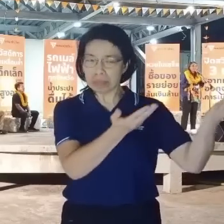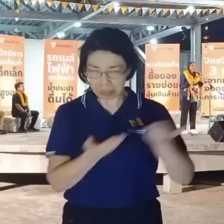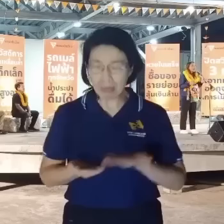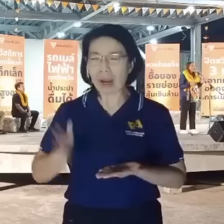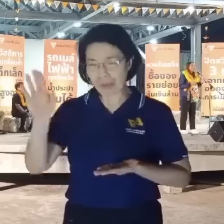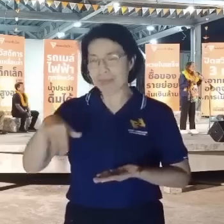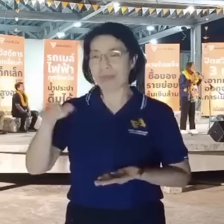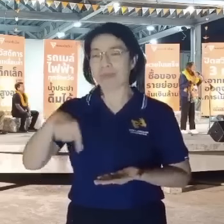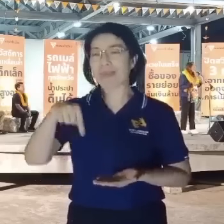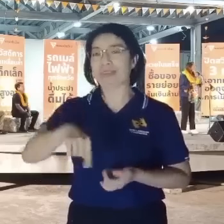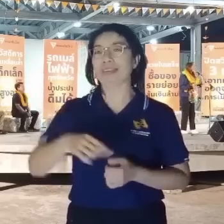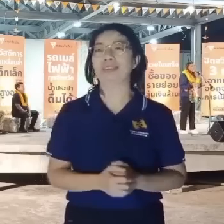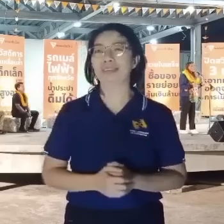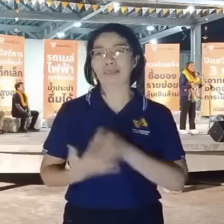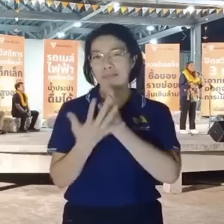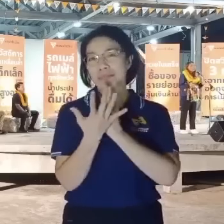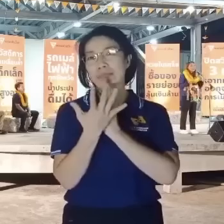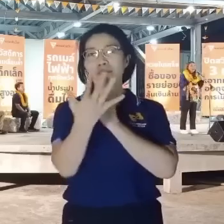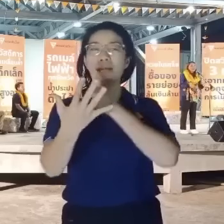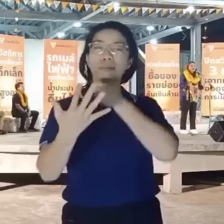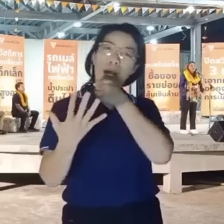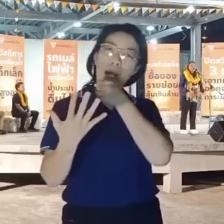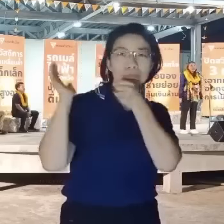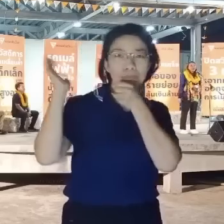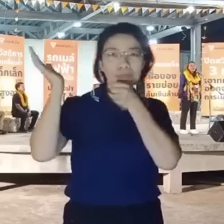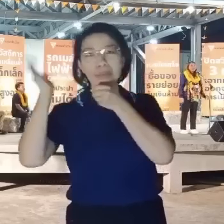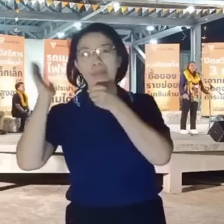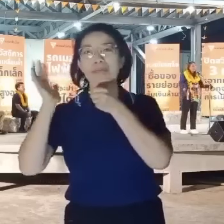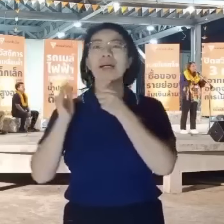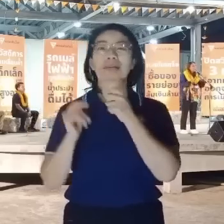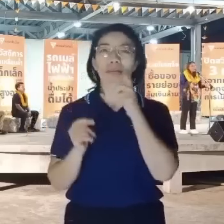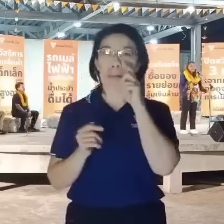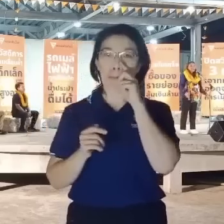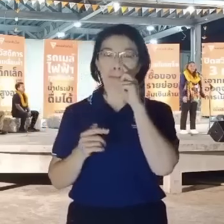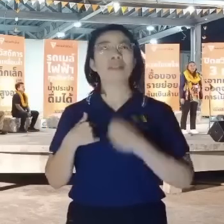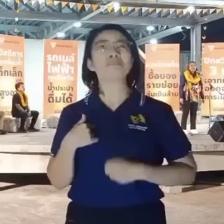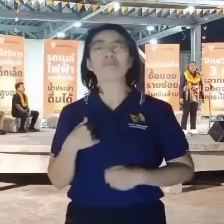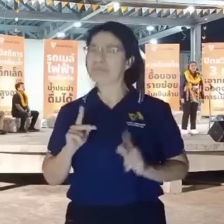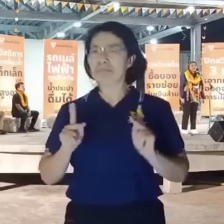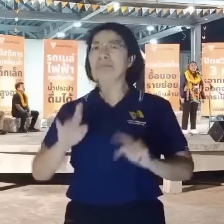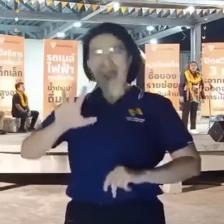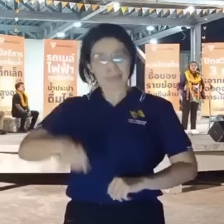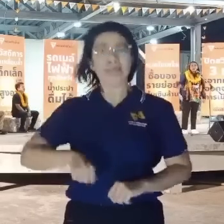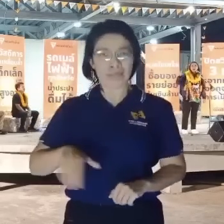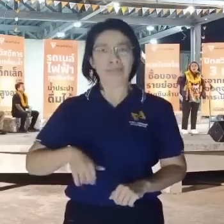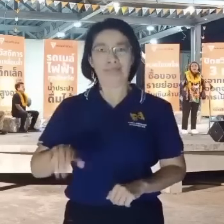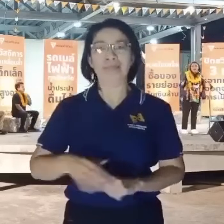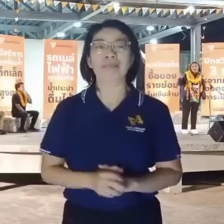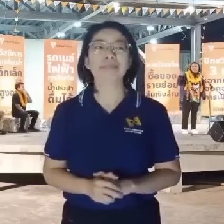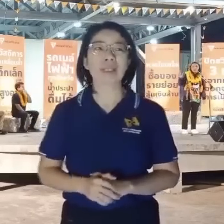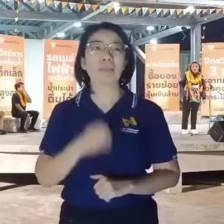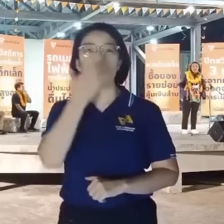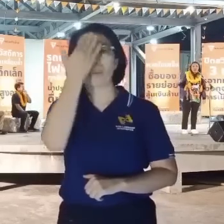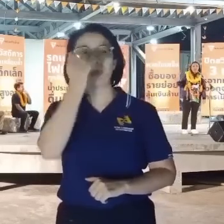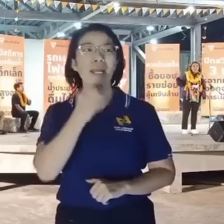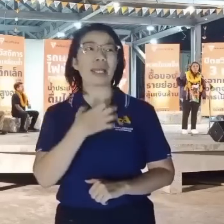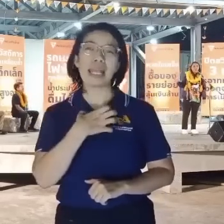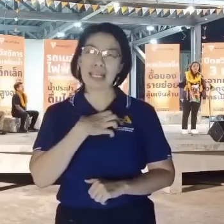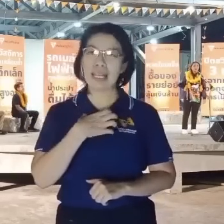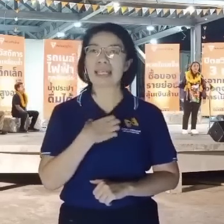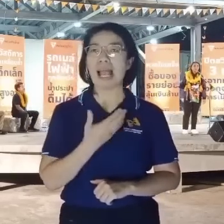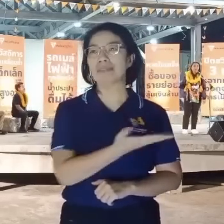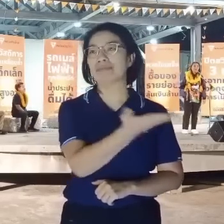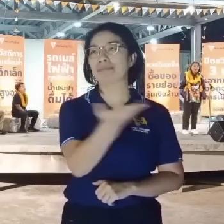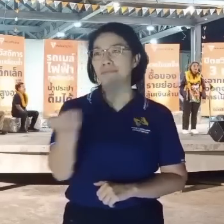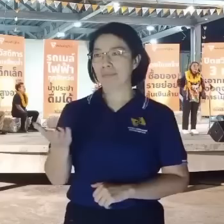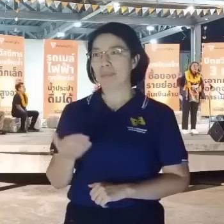ให้กลับมายืนบนเวทีนี้ในการปราศรัยใหญ่ดิฉันไม่ลังเลเลยแม้แต่น้อยเพราะอยากที่จะมาช่วยเพื่อน